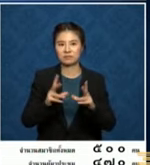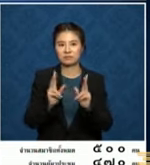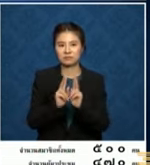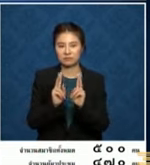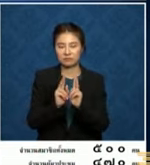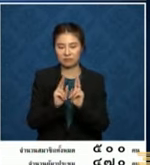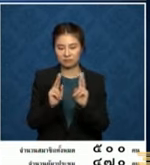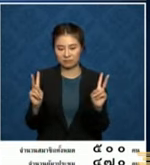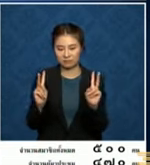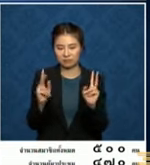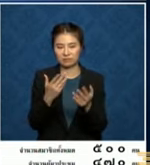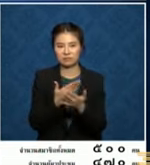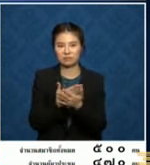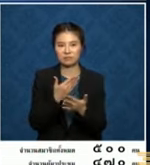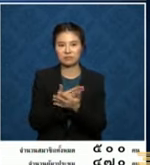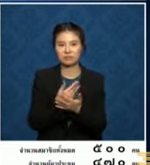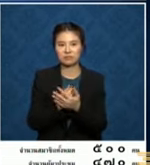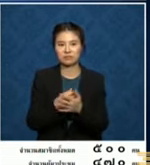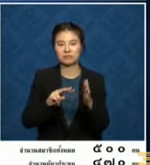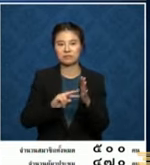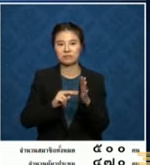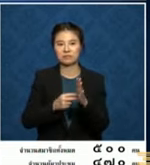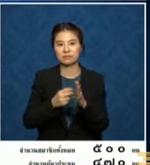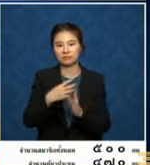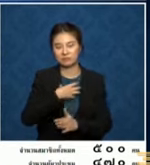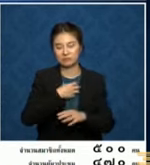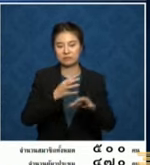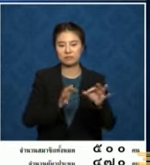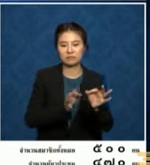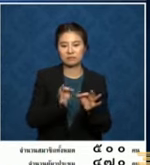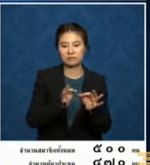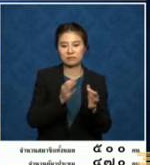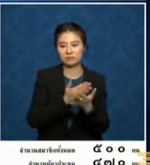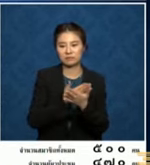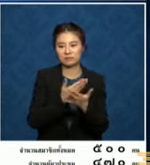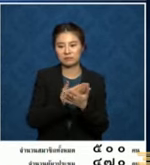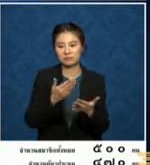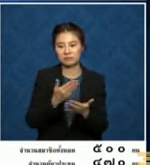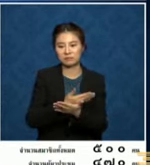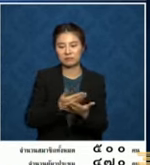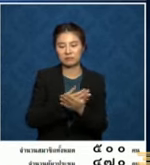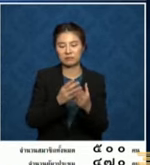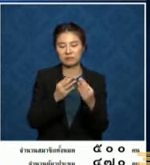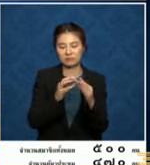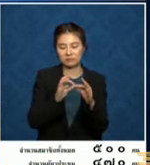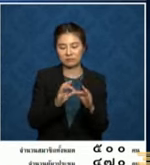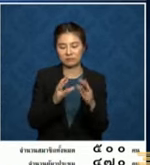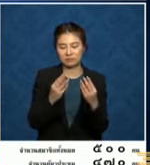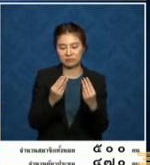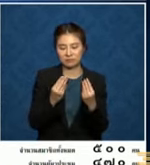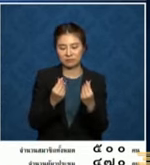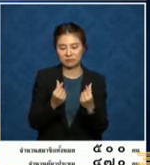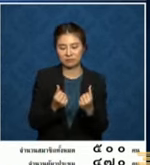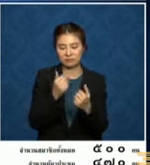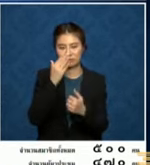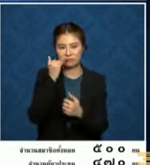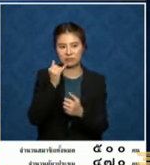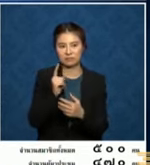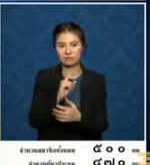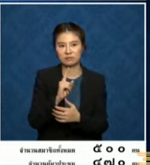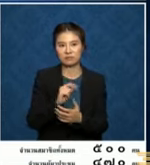าณตรงนี้ต่างหากที่อยากจะชี้ให้เห็นว่าการพิจารณางบประมาณเนี่ยมันมีความละเอียดอ่อนพอสมควรนะ